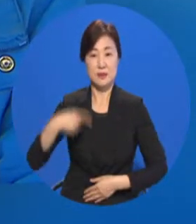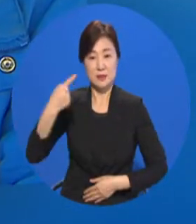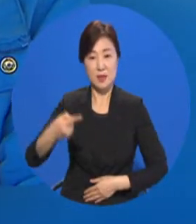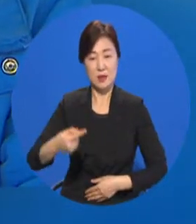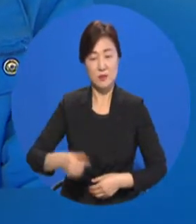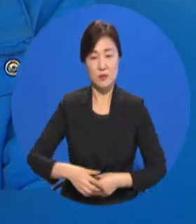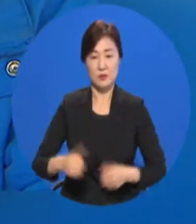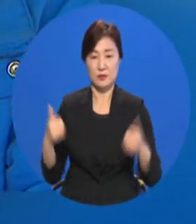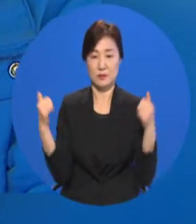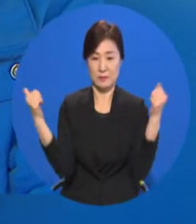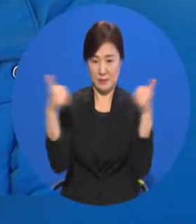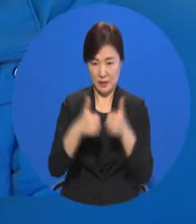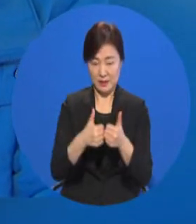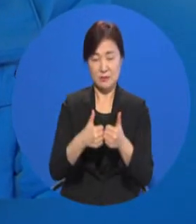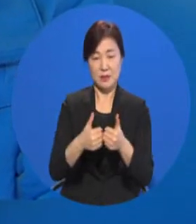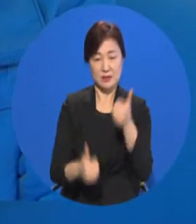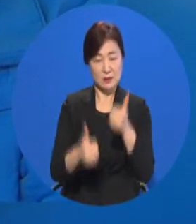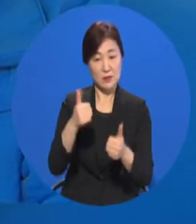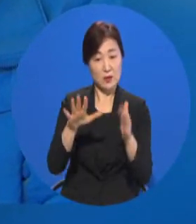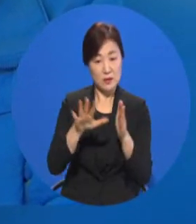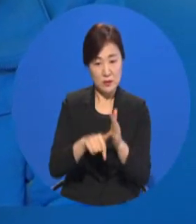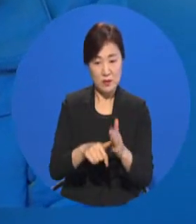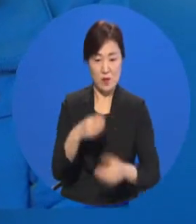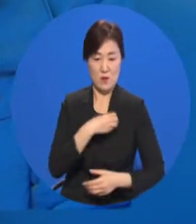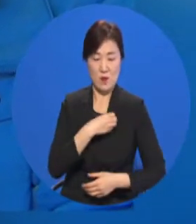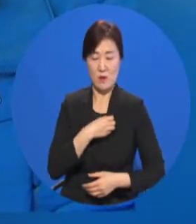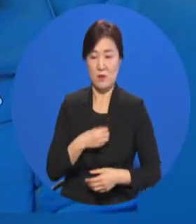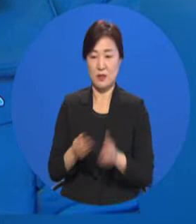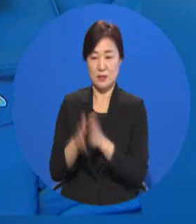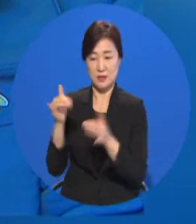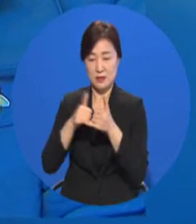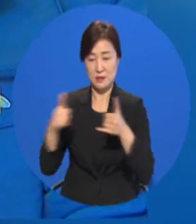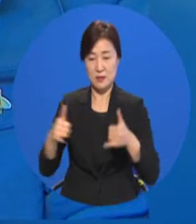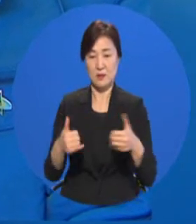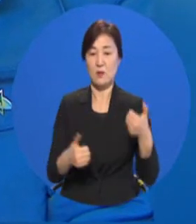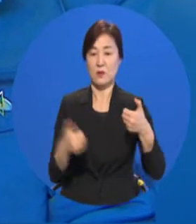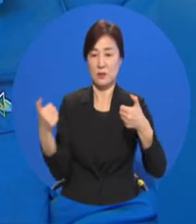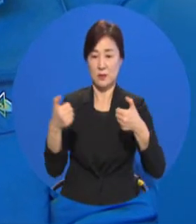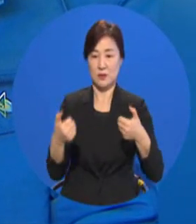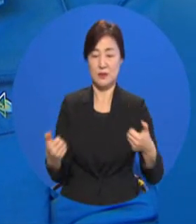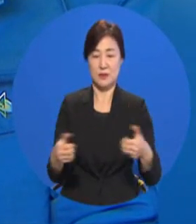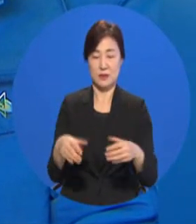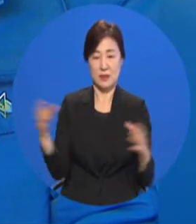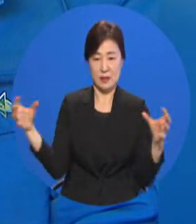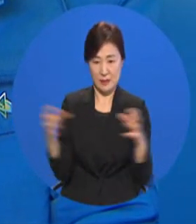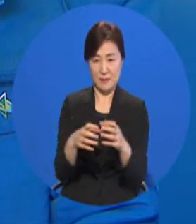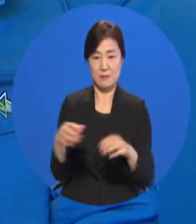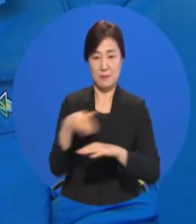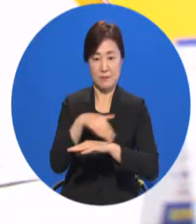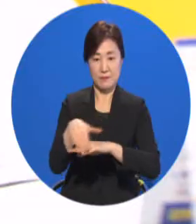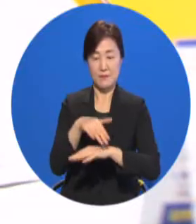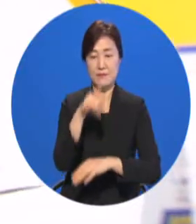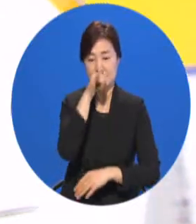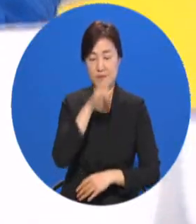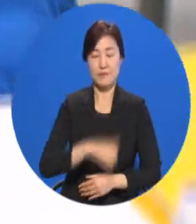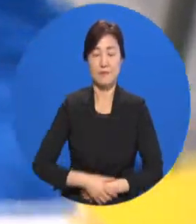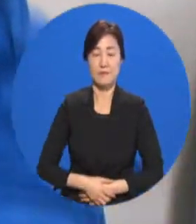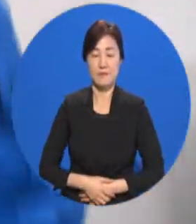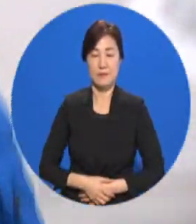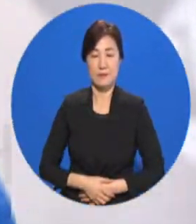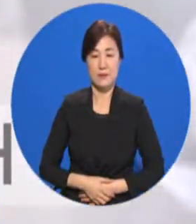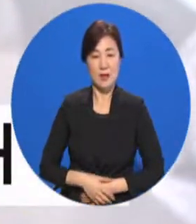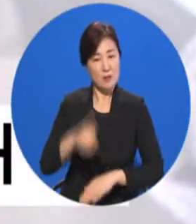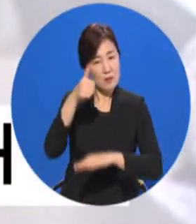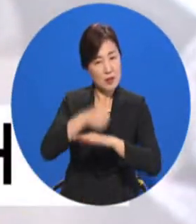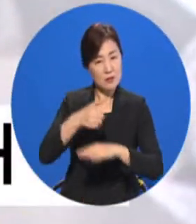예정된 경선은 권리당원 투표와 일반 시민 여론조사를 각각 50%씩 합산하는 방식. 판세는